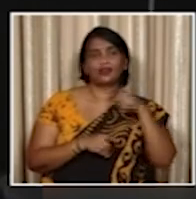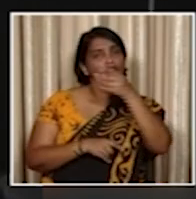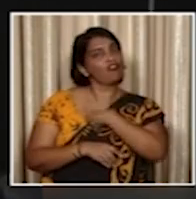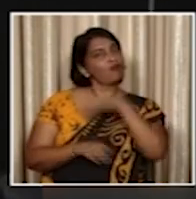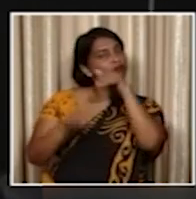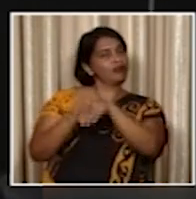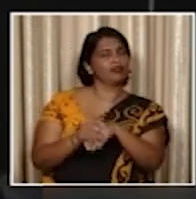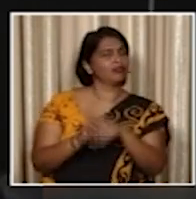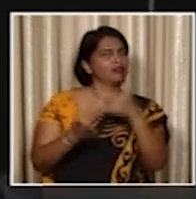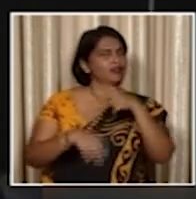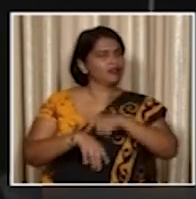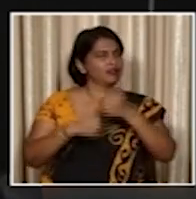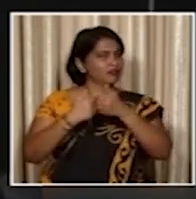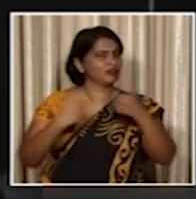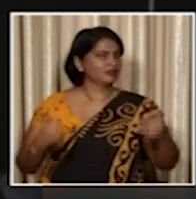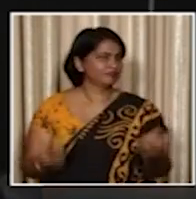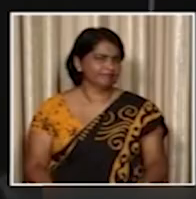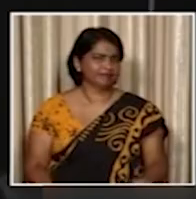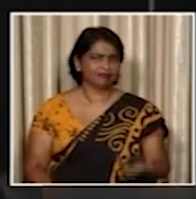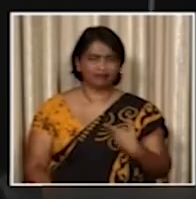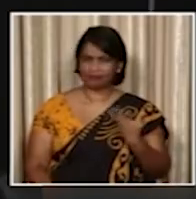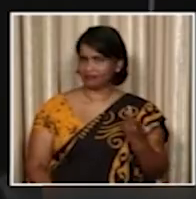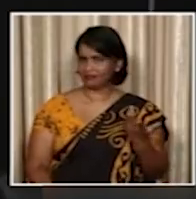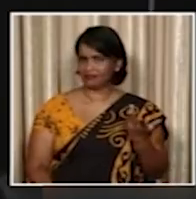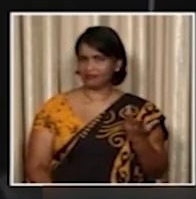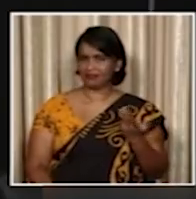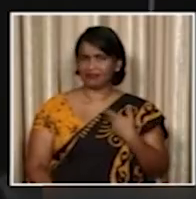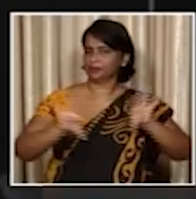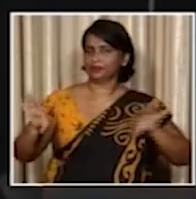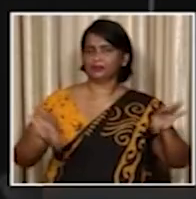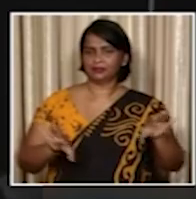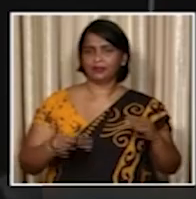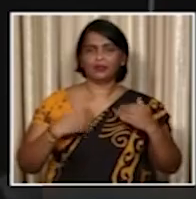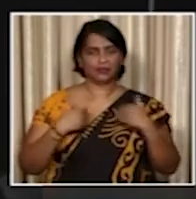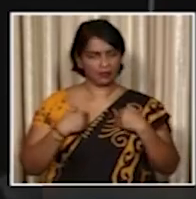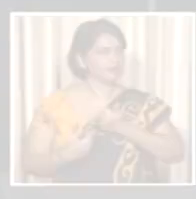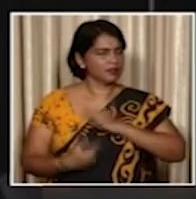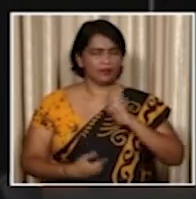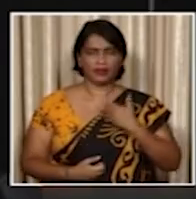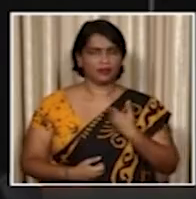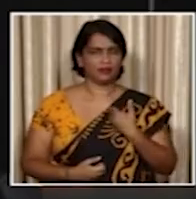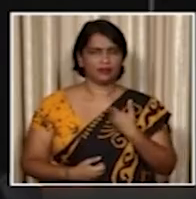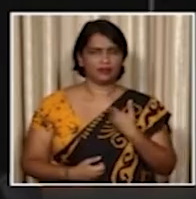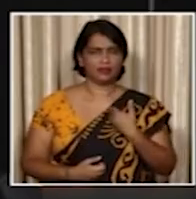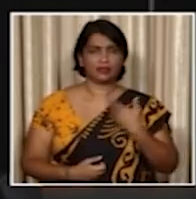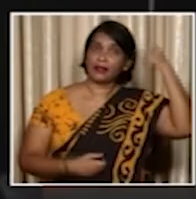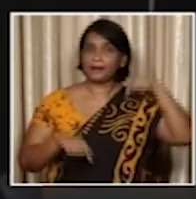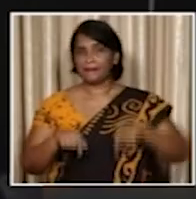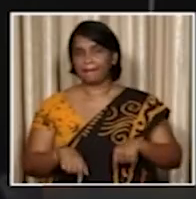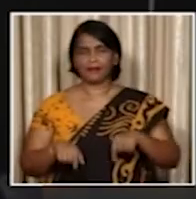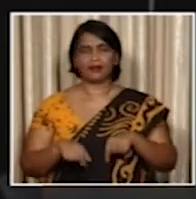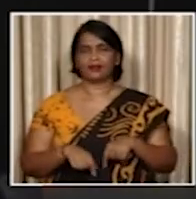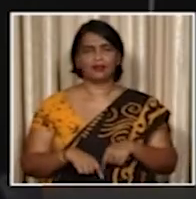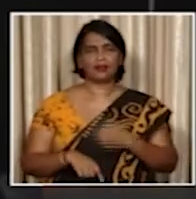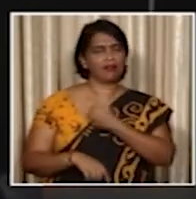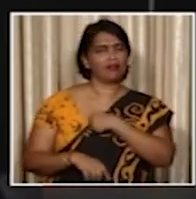කියලා කාල දෙකකට බෙදද්දි මට නිකන් ඒක නිකන් අපබ්‍රංශයක් වගේ දැනෙනවා. මම අකමැති මේකයි. ඒ කාලේ මේ කාලේ කියලා